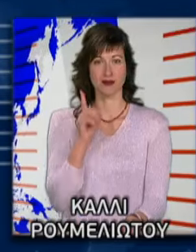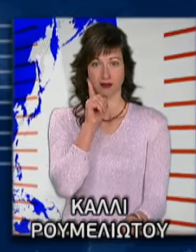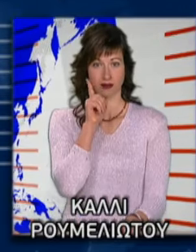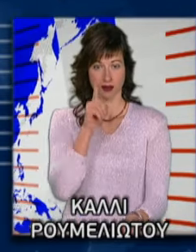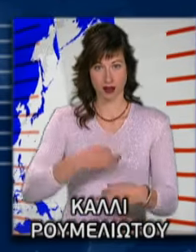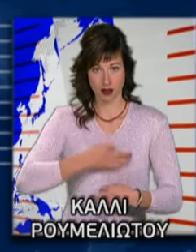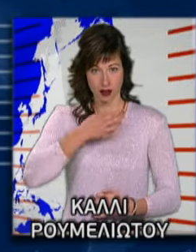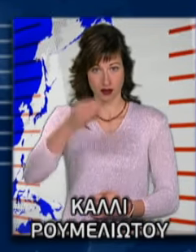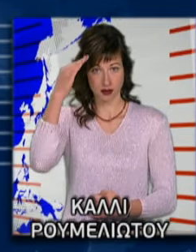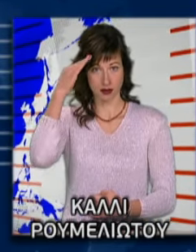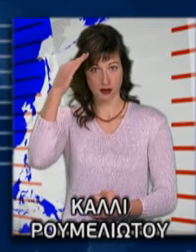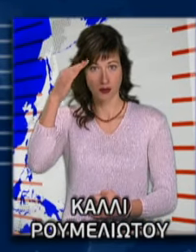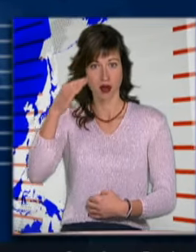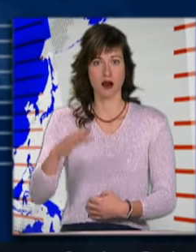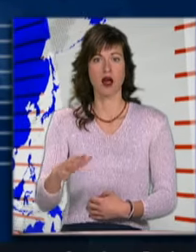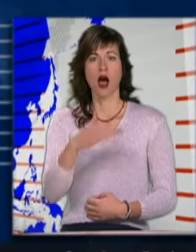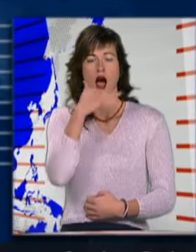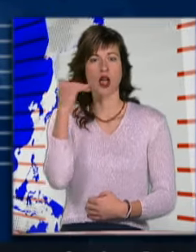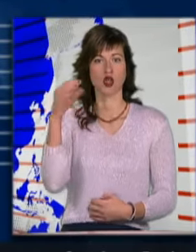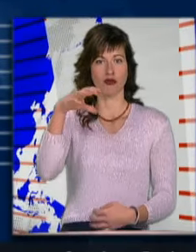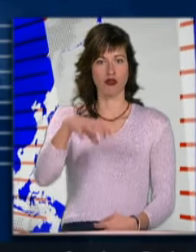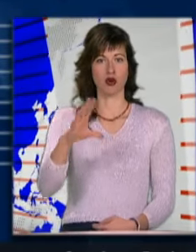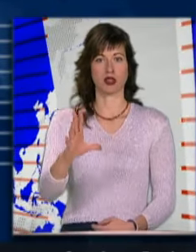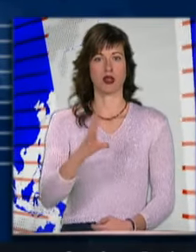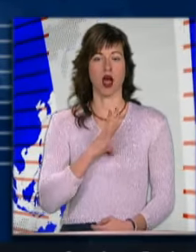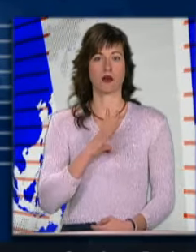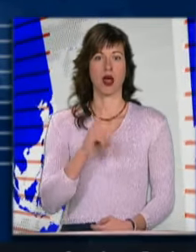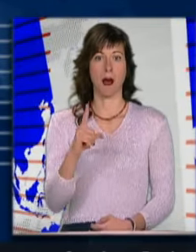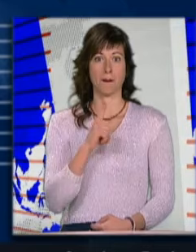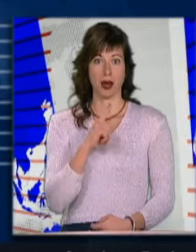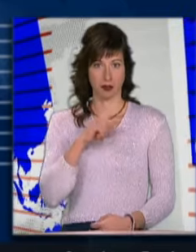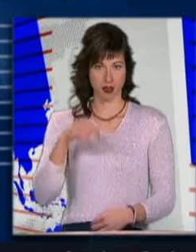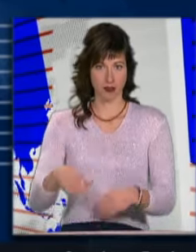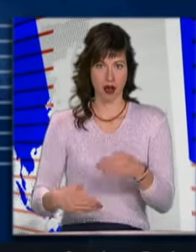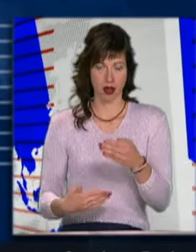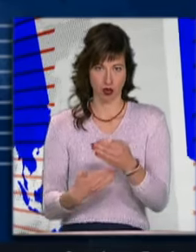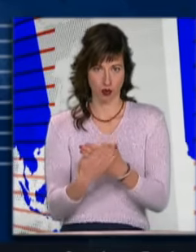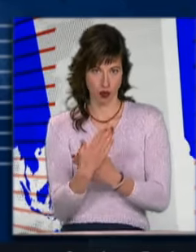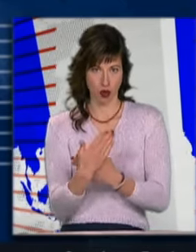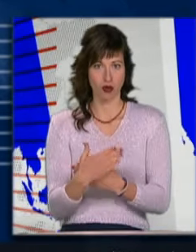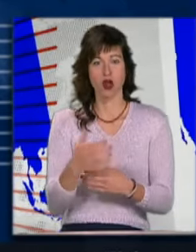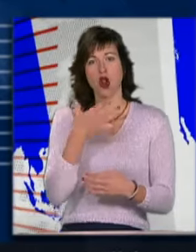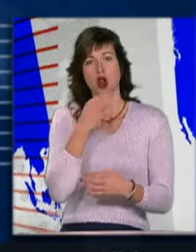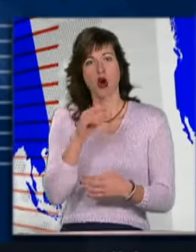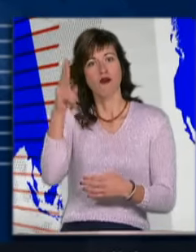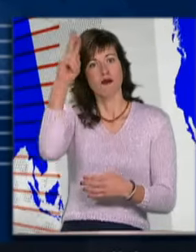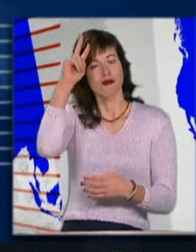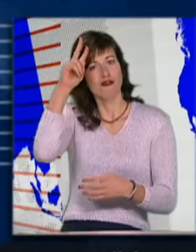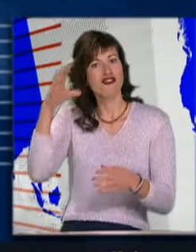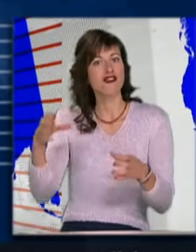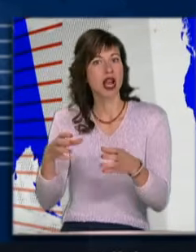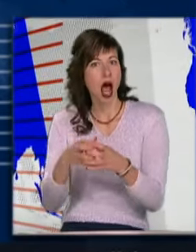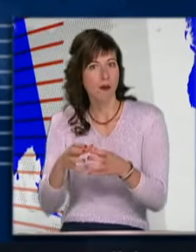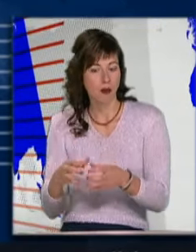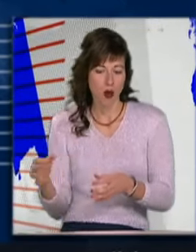κυρίες και κύριοι καλησπέρα σας θερμη υποδοχή επεφύλαξαν χανιώτες φορείς και πολίτες στο κλιμάκιο της ort που έφτασε το πρωί στην κρήτη προκειμένου να